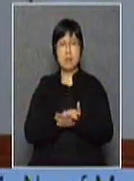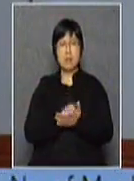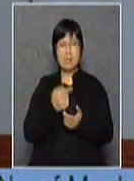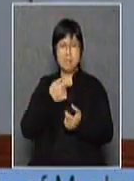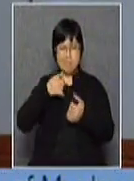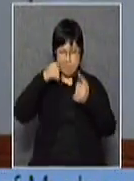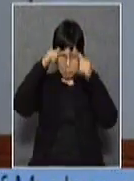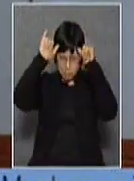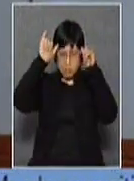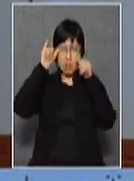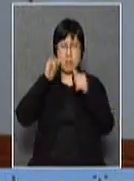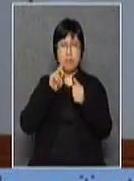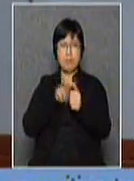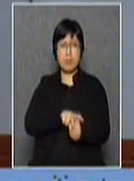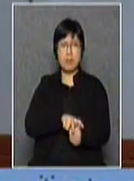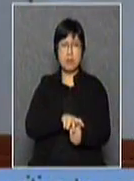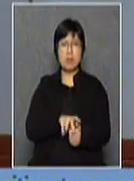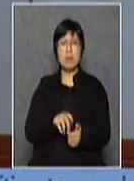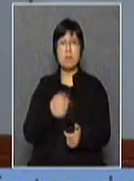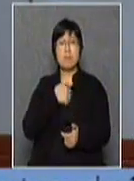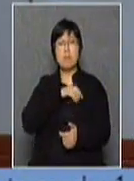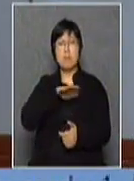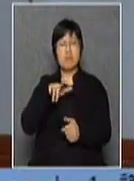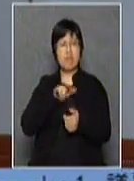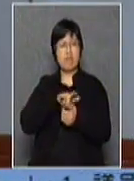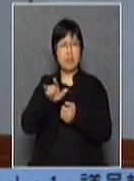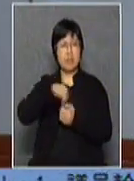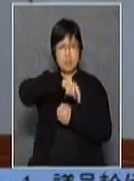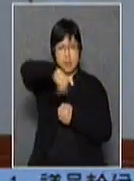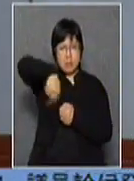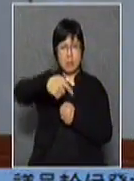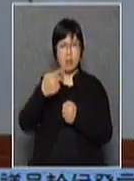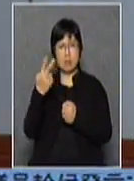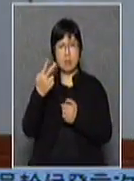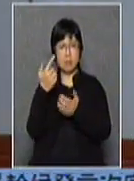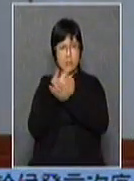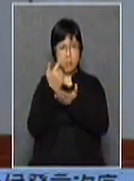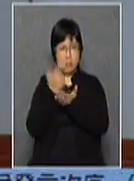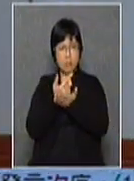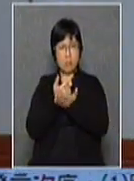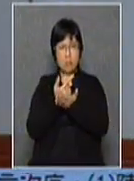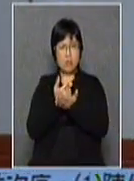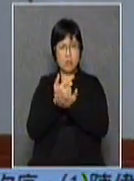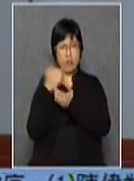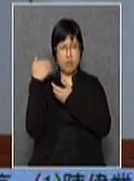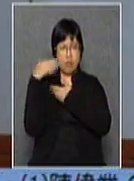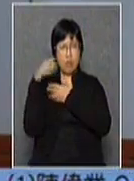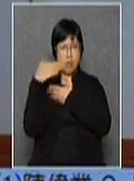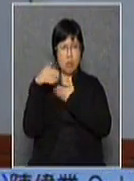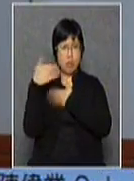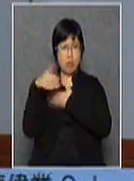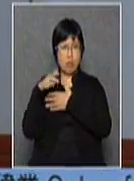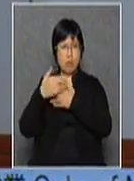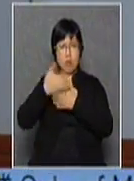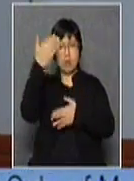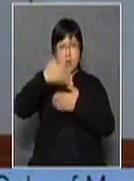弓。因為我哋機場嘅兩個主要嘅貨運大樓嘅預